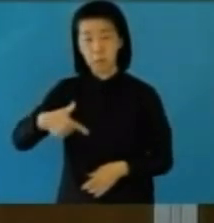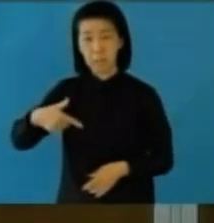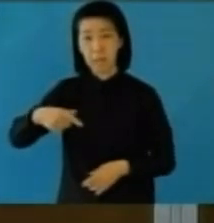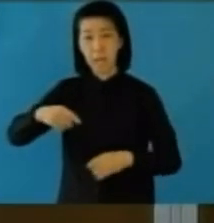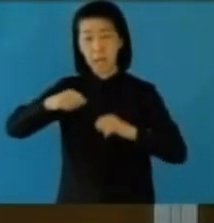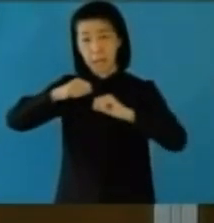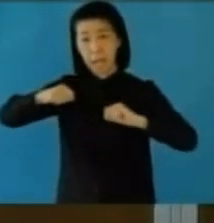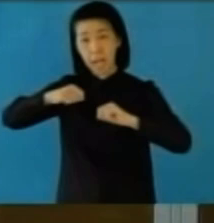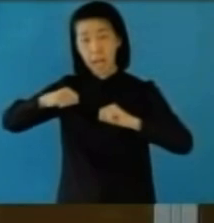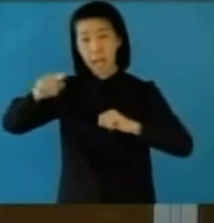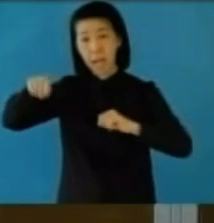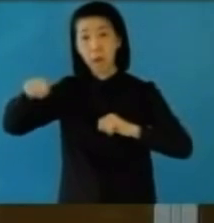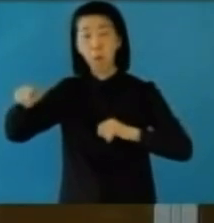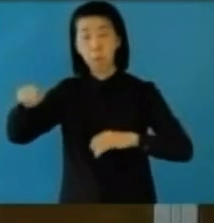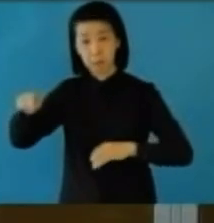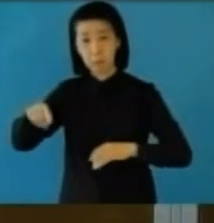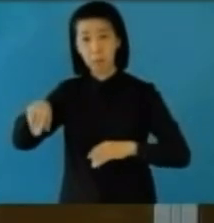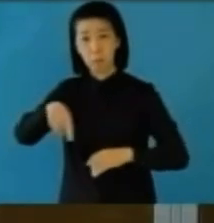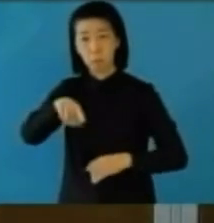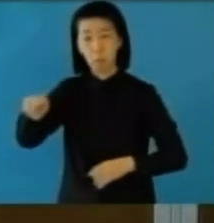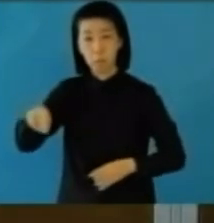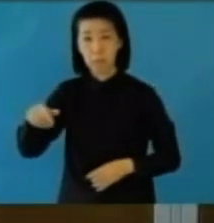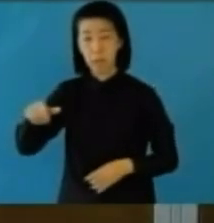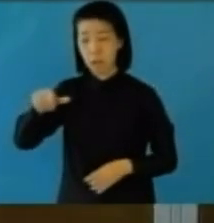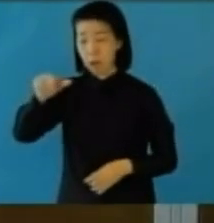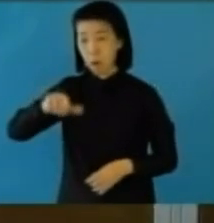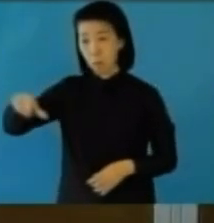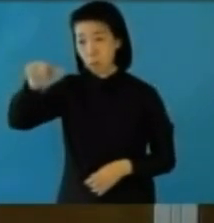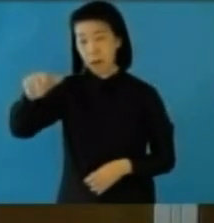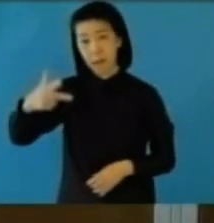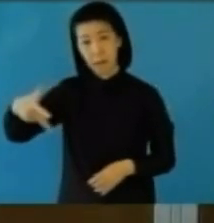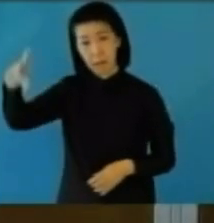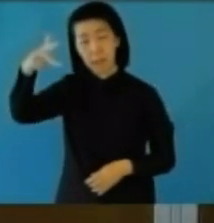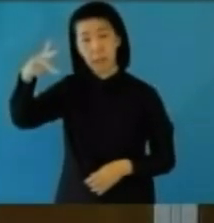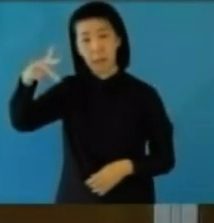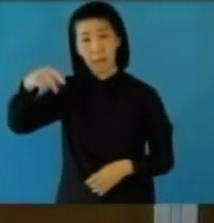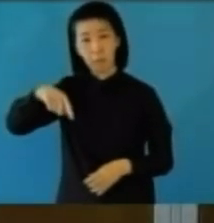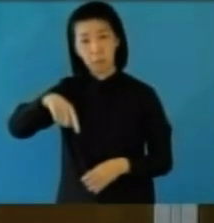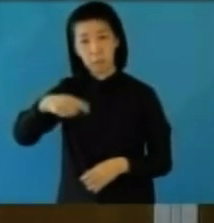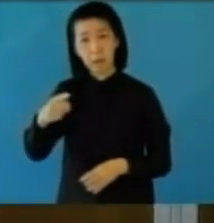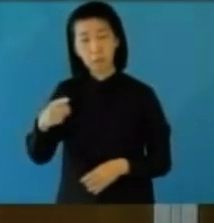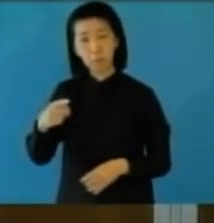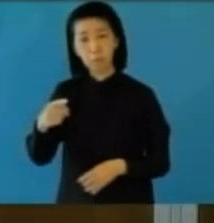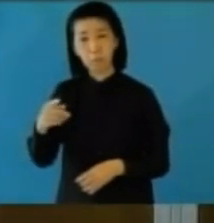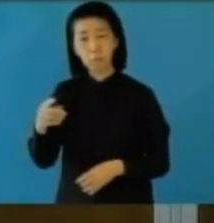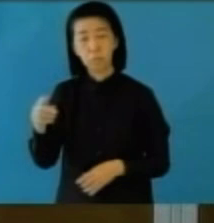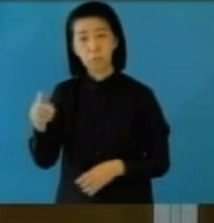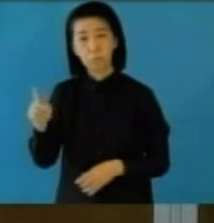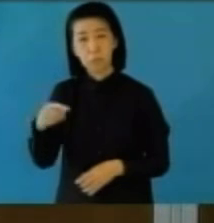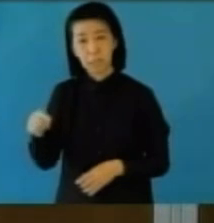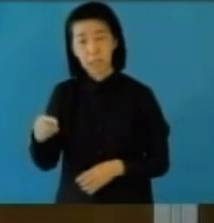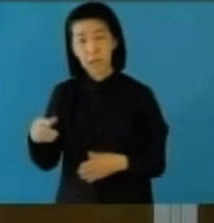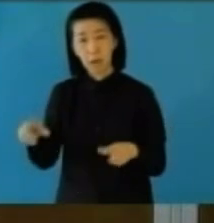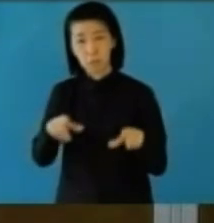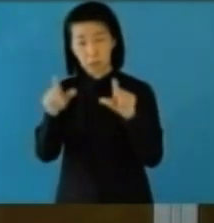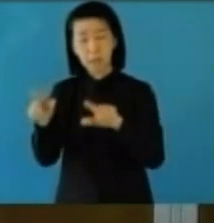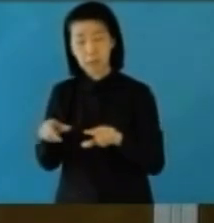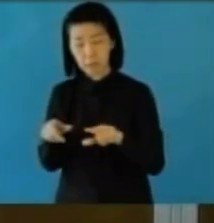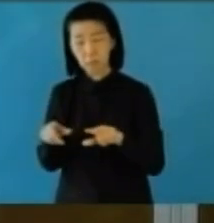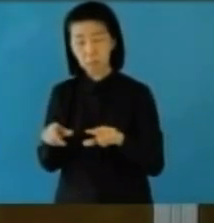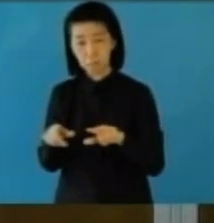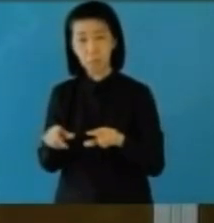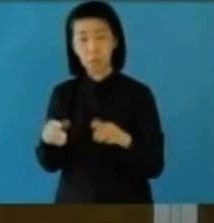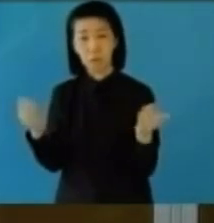程度の敷地に、おおむね5階から7階建ての100戸規模の職員宿舎を建設することを想定しているとお聞きをし